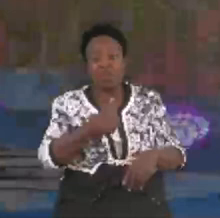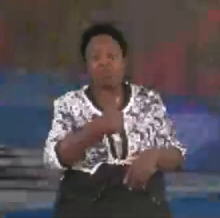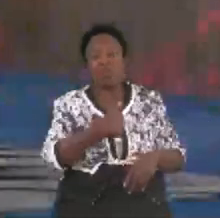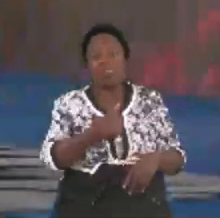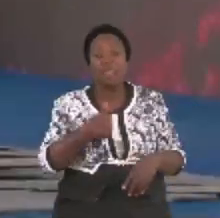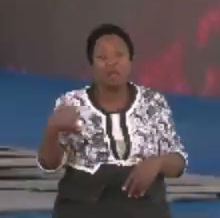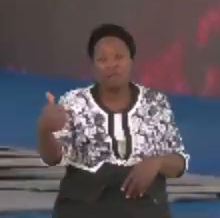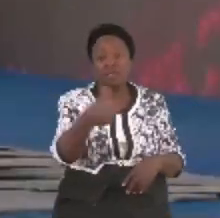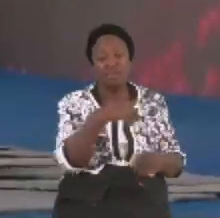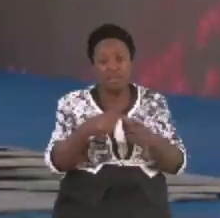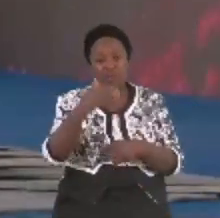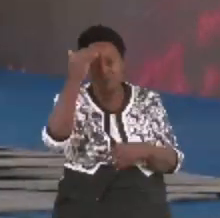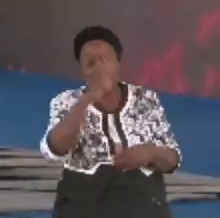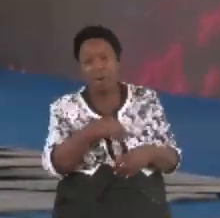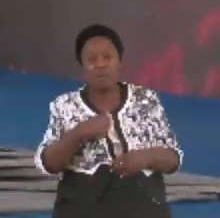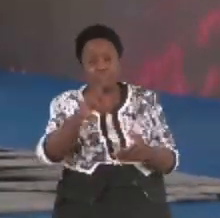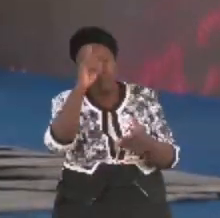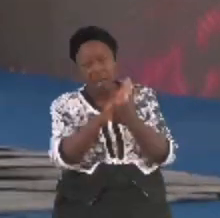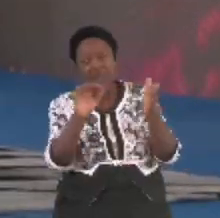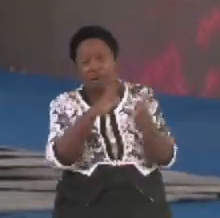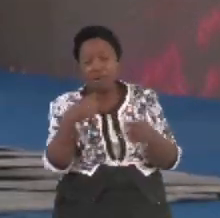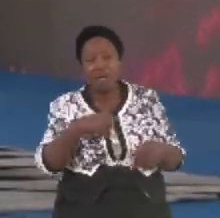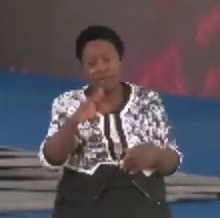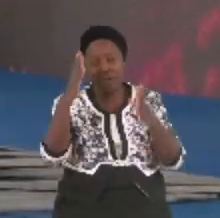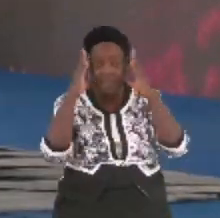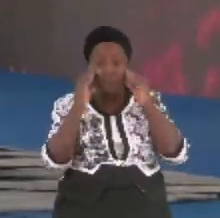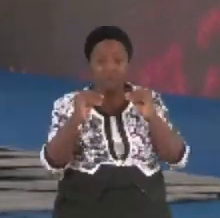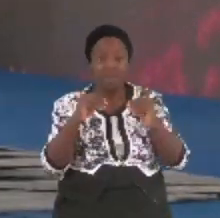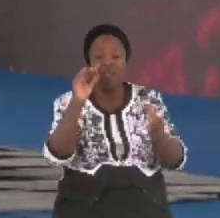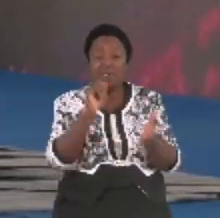et nous avons expérimenté que c'est le sauveur du